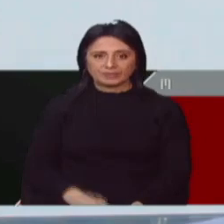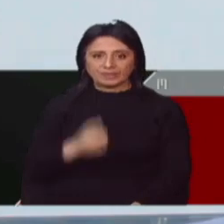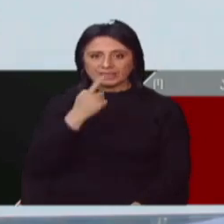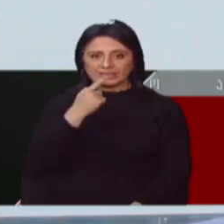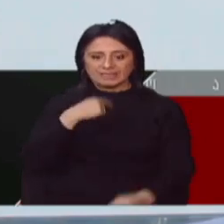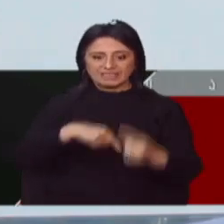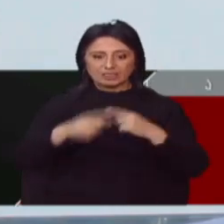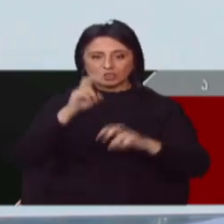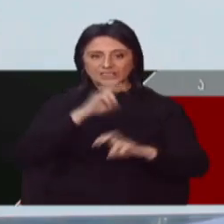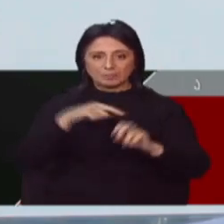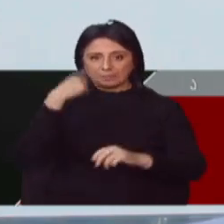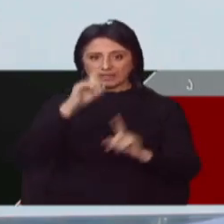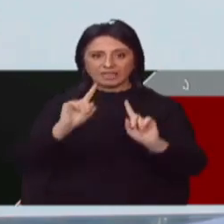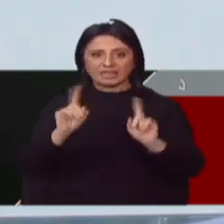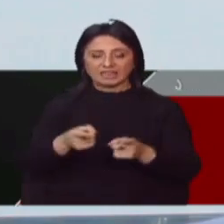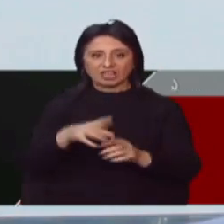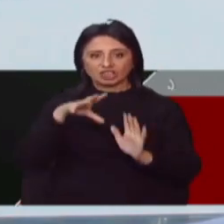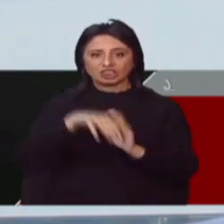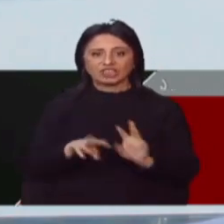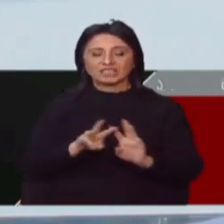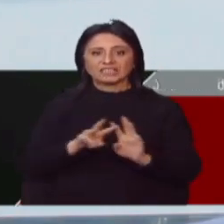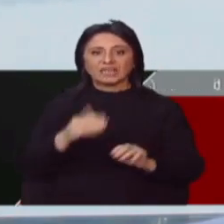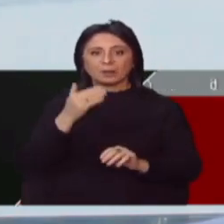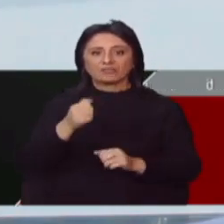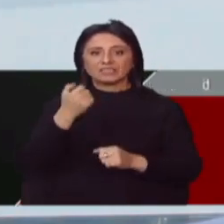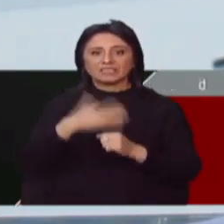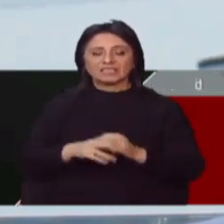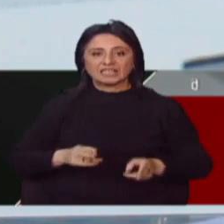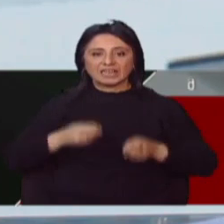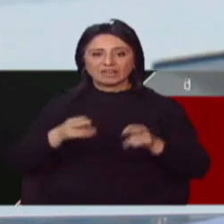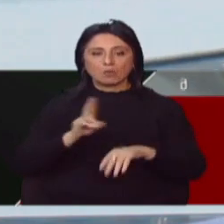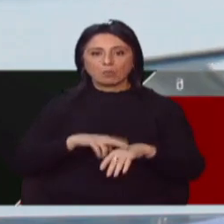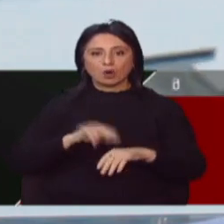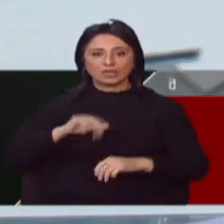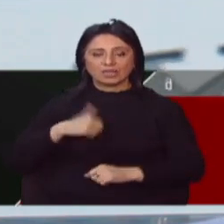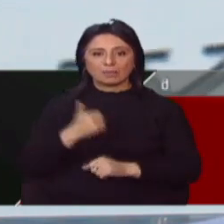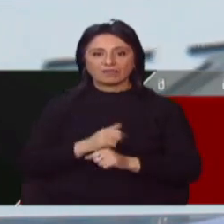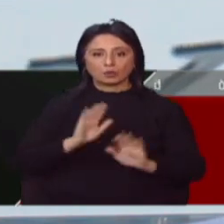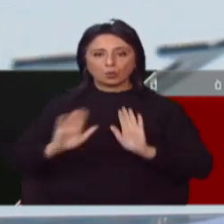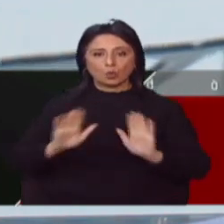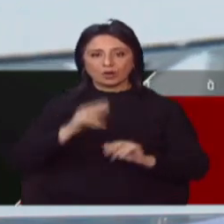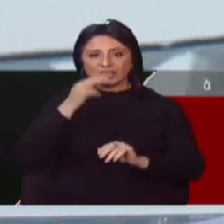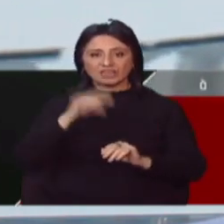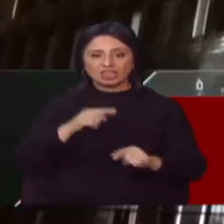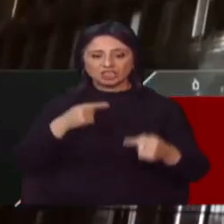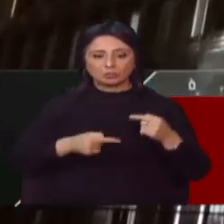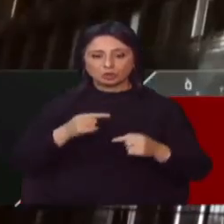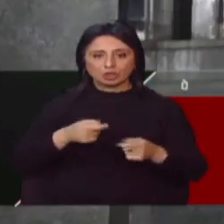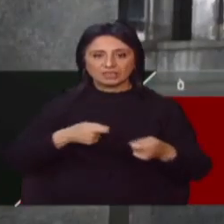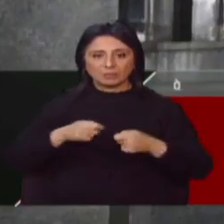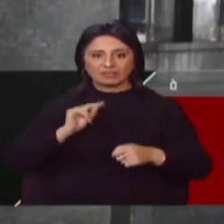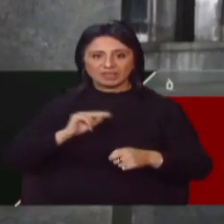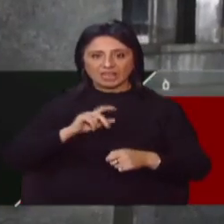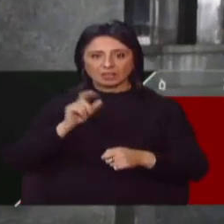Цитали циркуляри дзебнили пиридак АВС, шинага сакмете саминистрос Централури криминалури полисис департаментис организабул данашаул табзоли самартолос